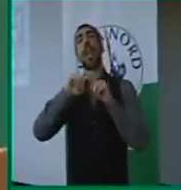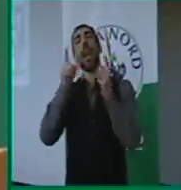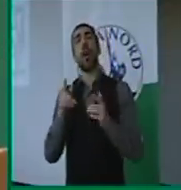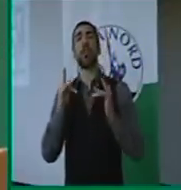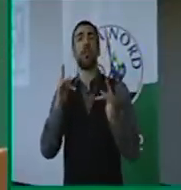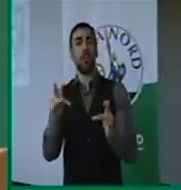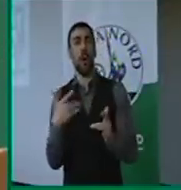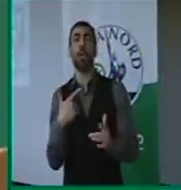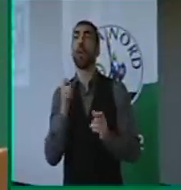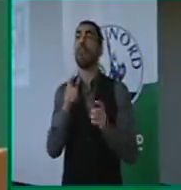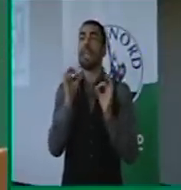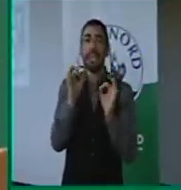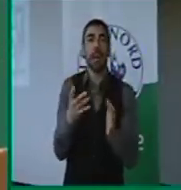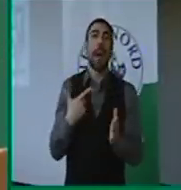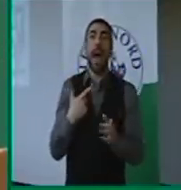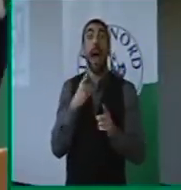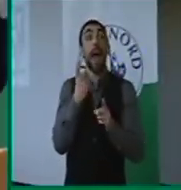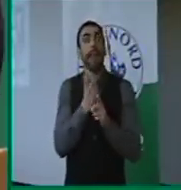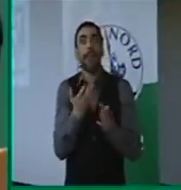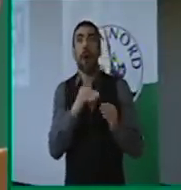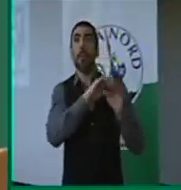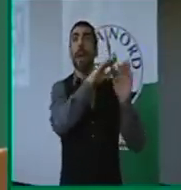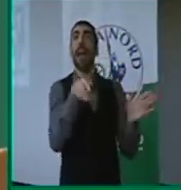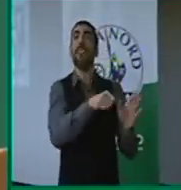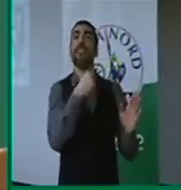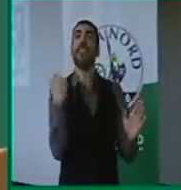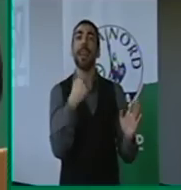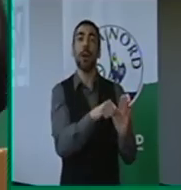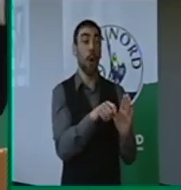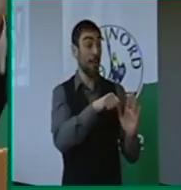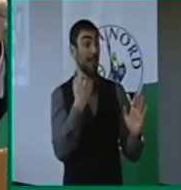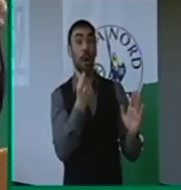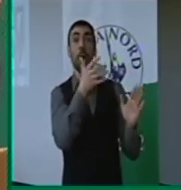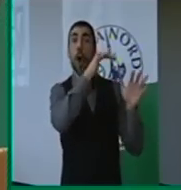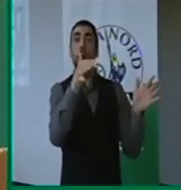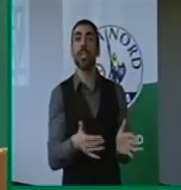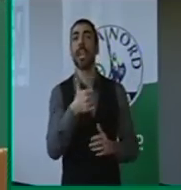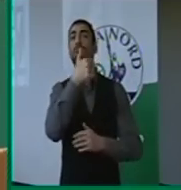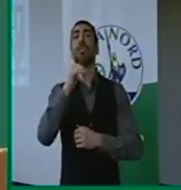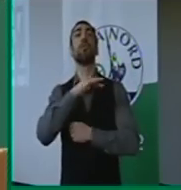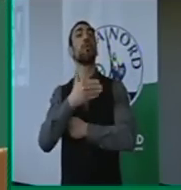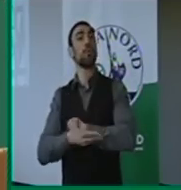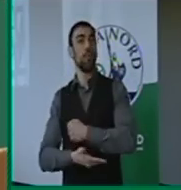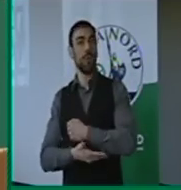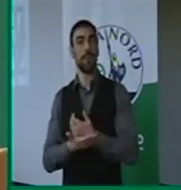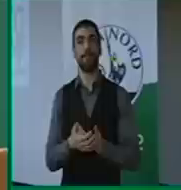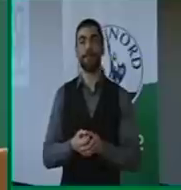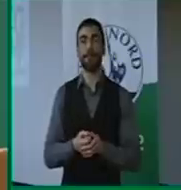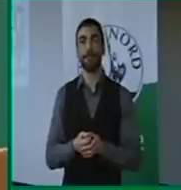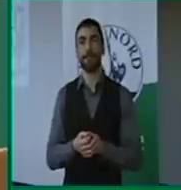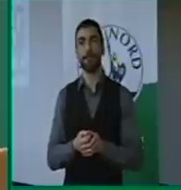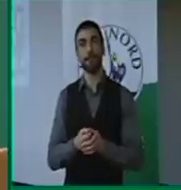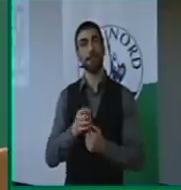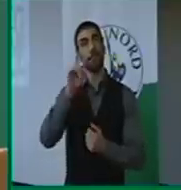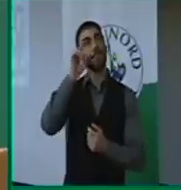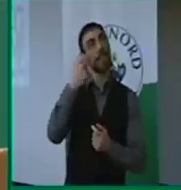nessuna pesca però devo comprare il frigorifero Il frigorifero mi costa 100 scudi Caspita però se